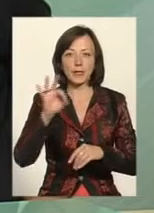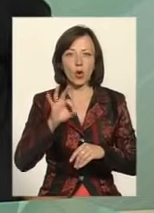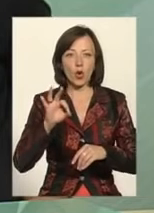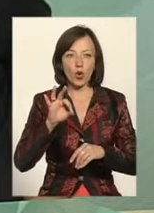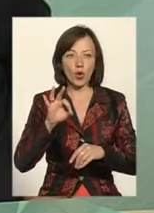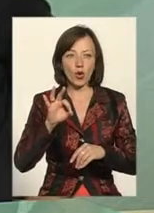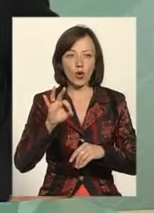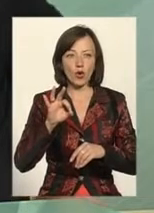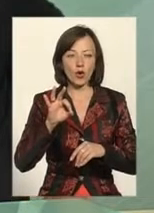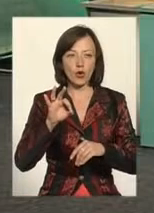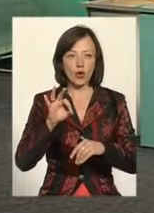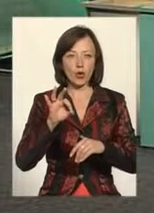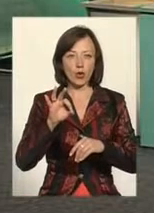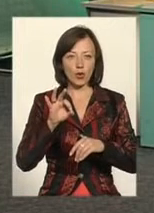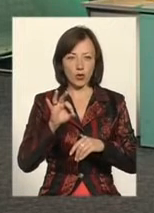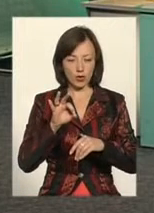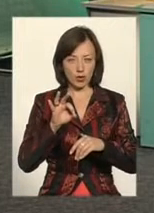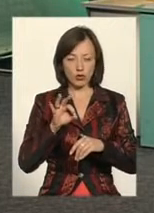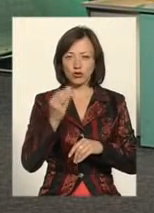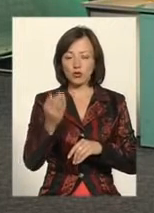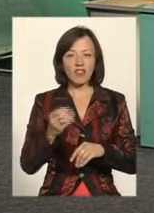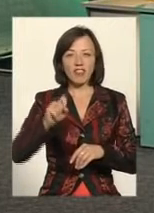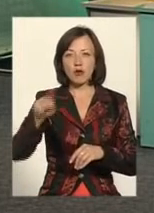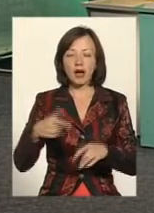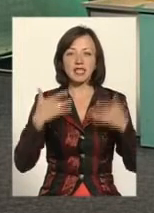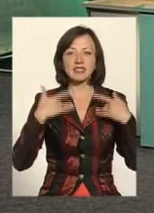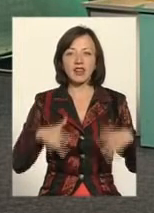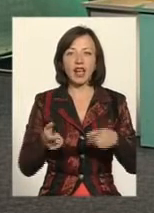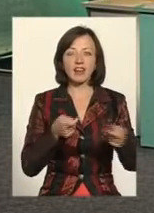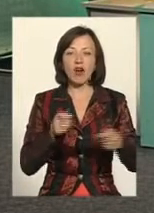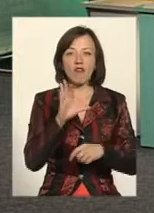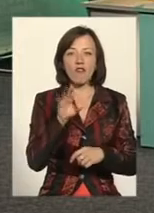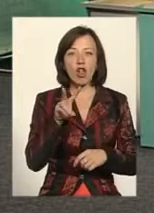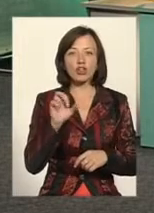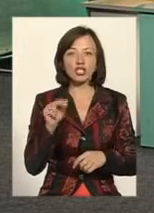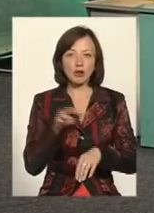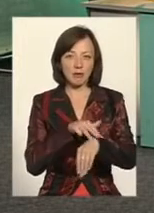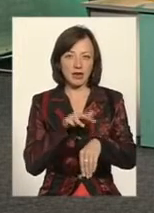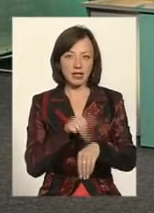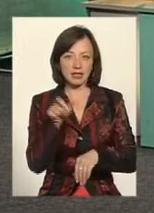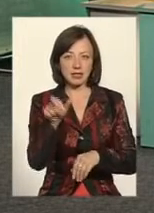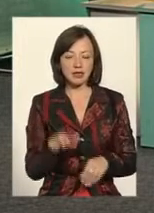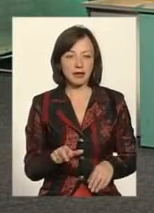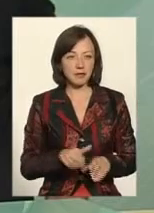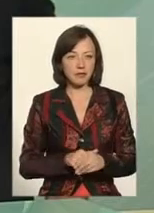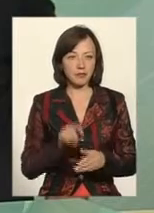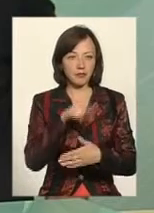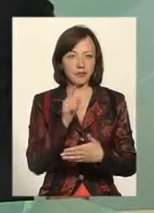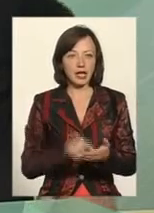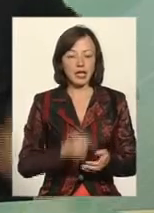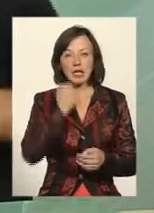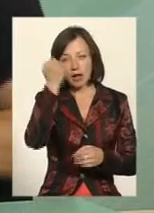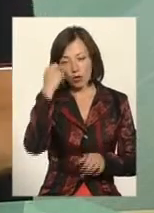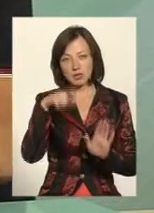є деякі нюанси. Чому ви не вимагаєте звільнення керівника Волочиської міліції? Я дякую вам